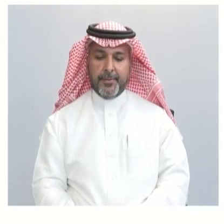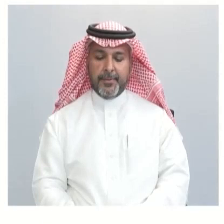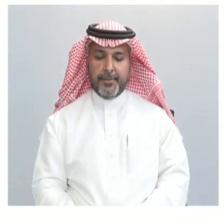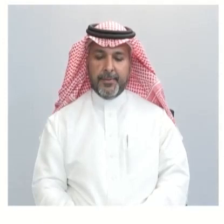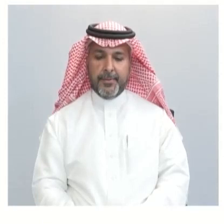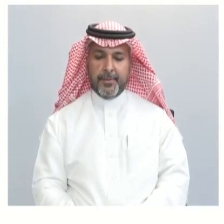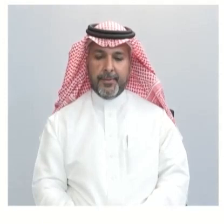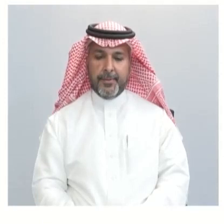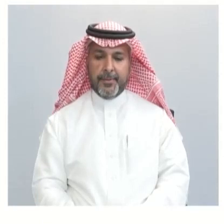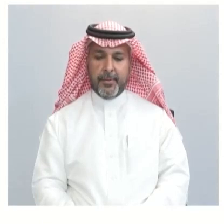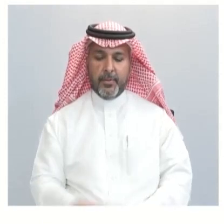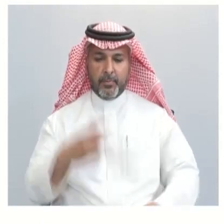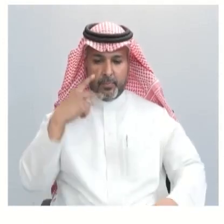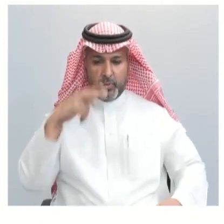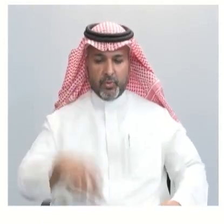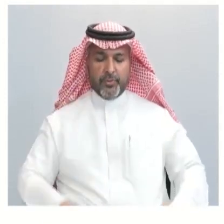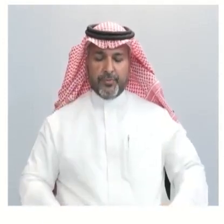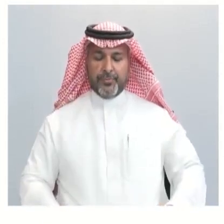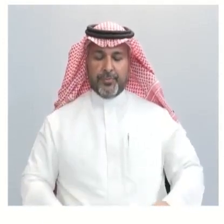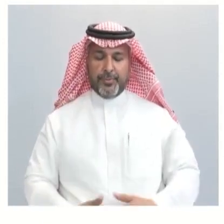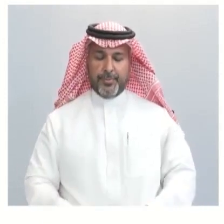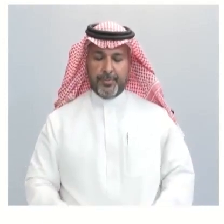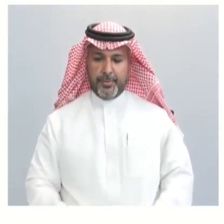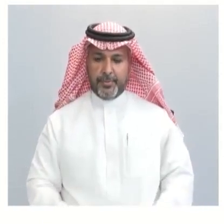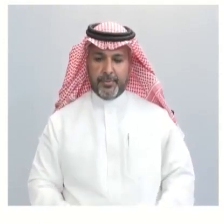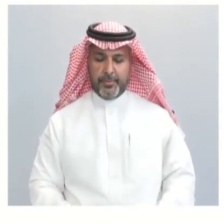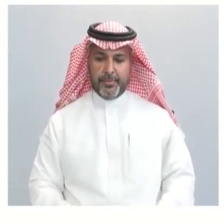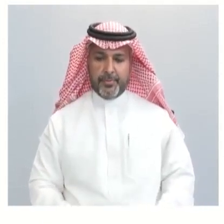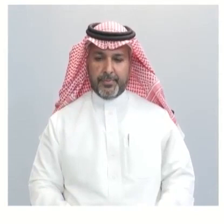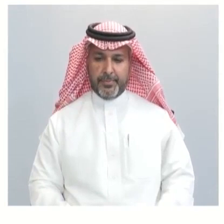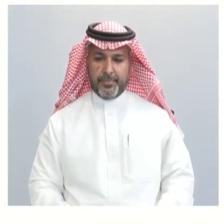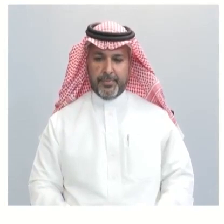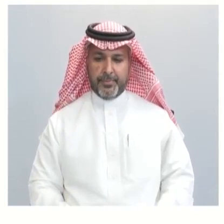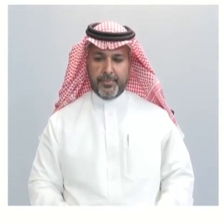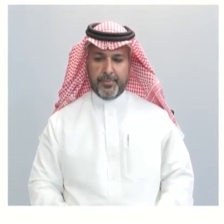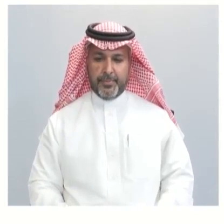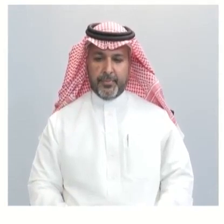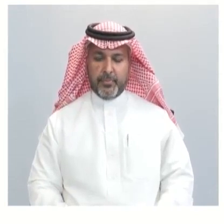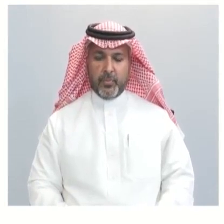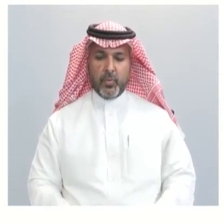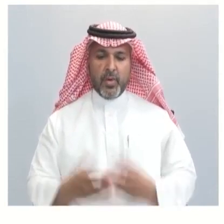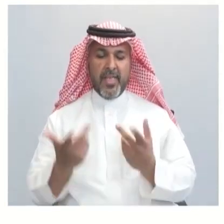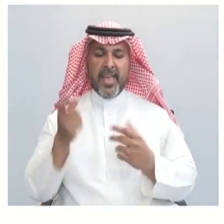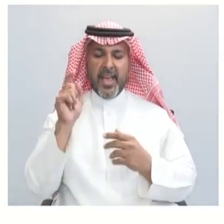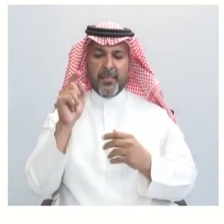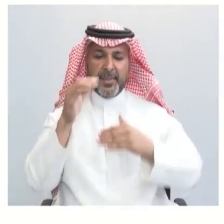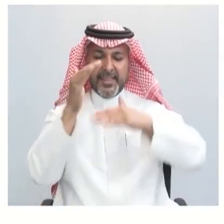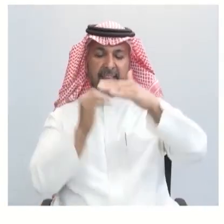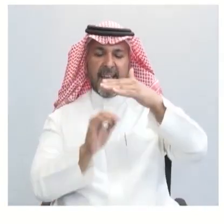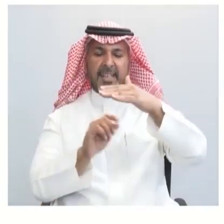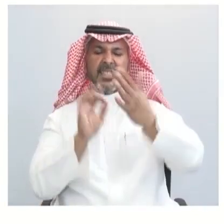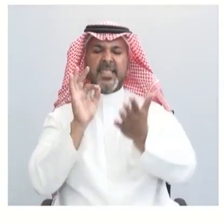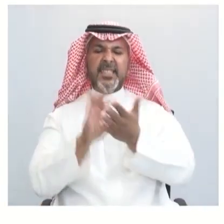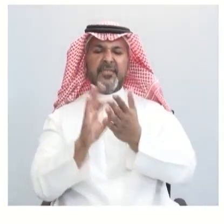الحد نتاكد حدد في قيمه اكس التي تجعل الداله اكس تساوي خ على ا 4 اك ناقص 8 غير معرفه